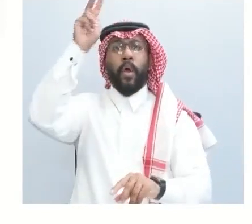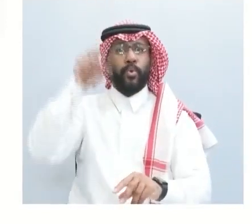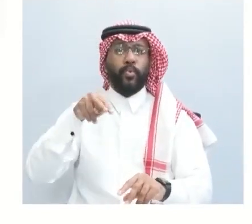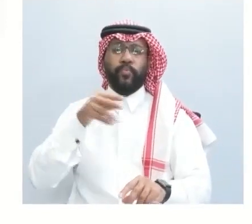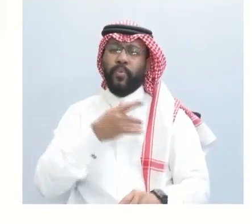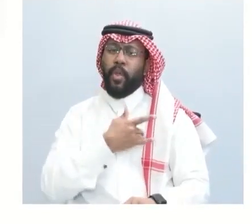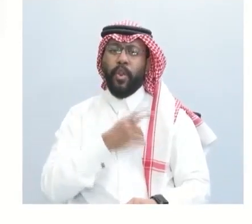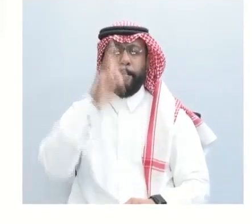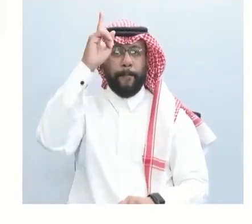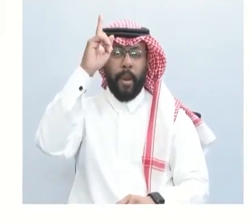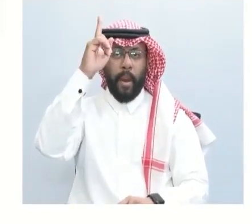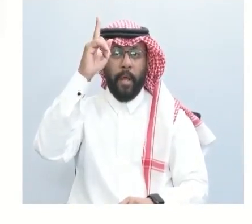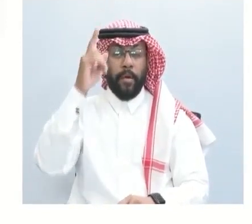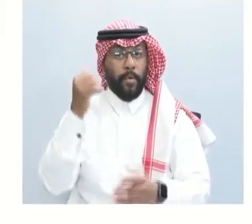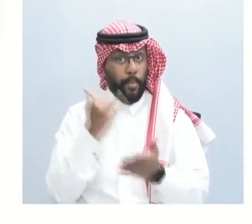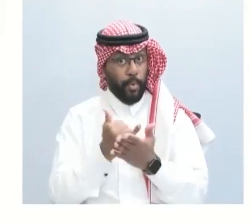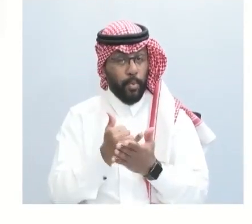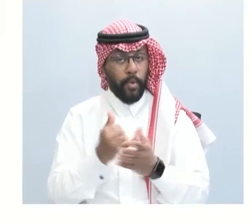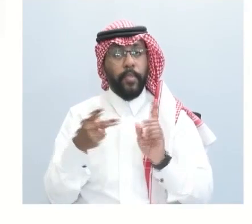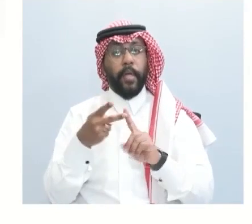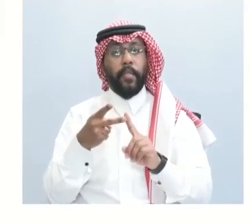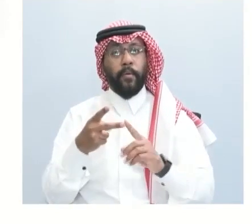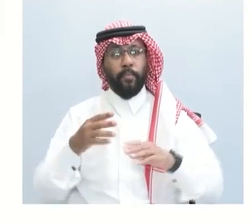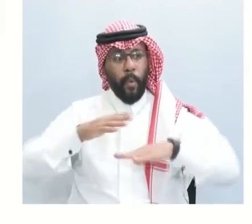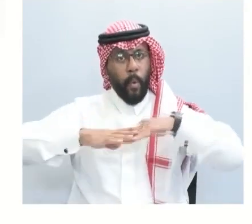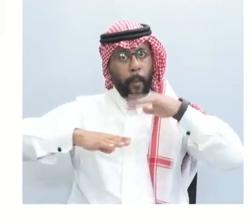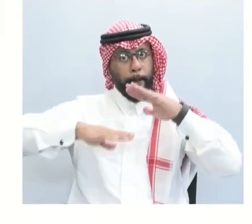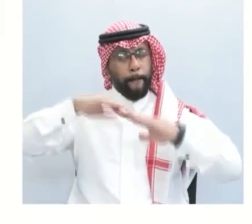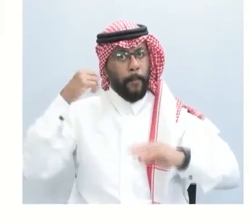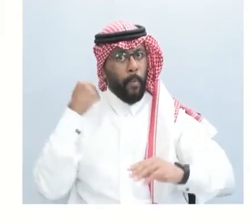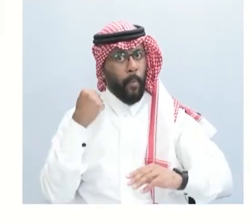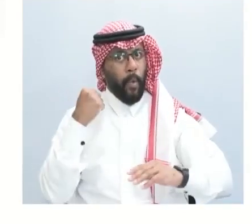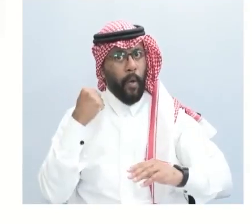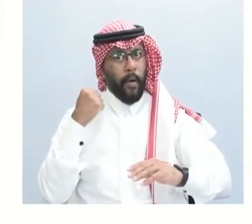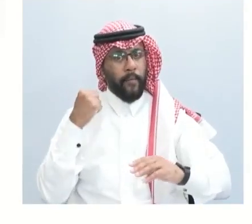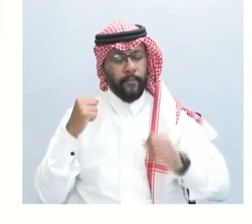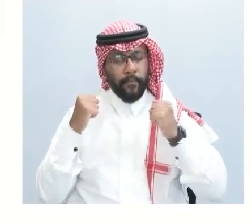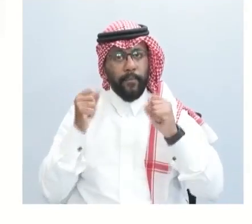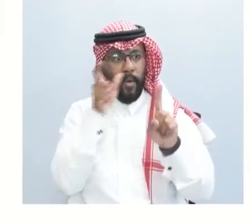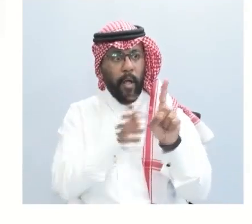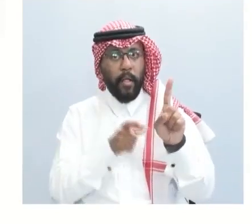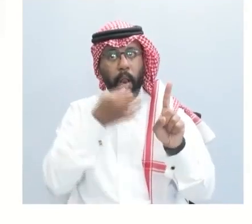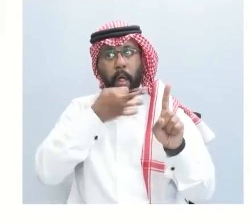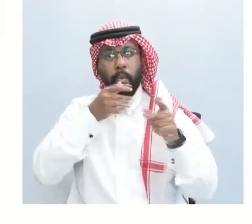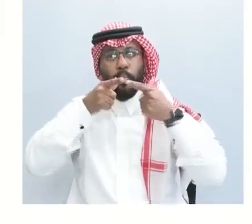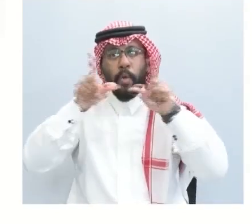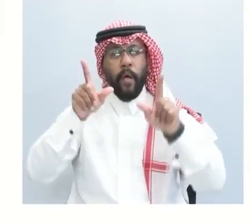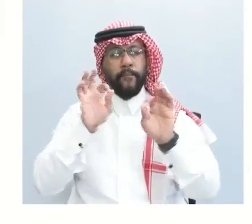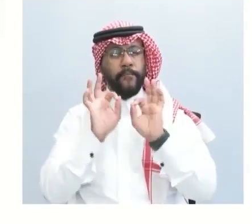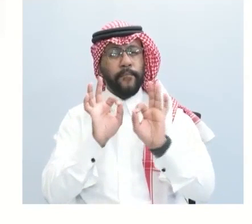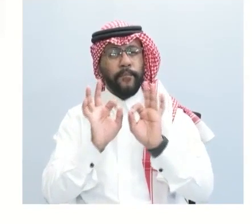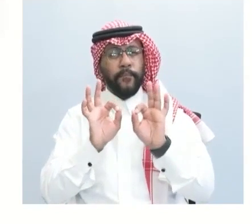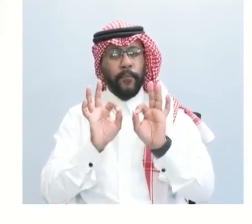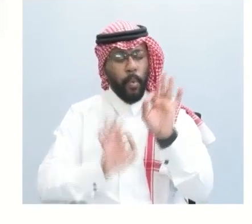البدايه الشعور المسؤوليه ثانيا الموهبه الموهبه وهي الخطابه الخطابه فن ولذا